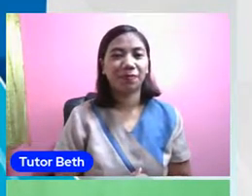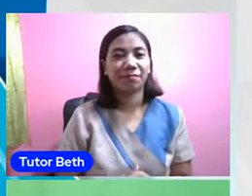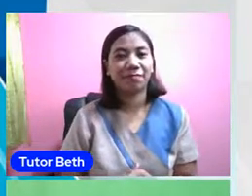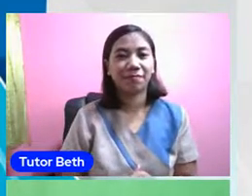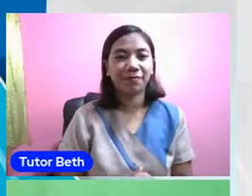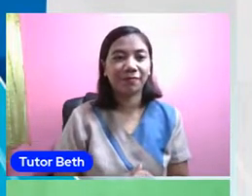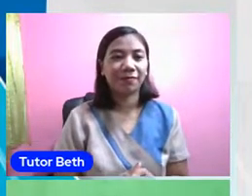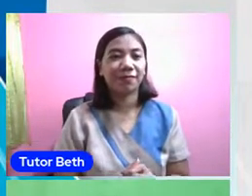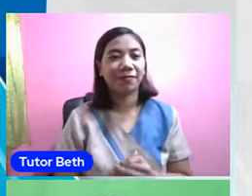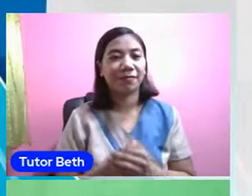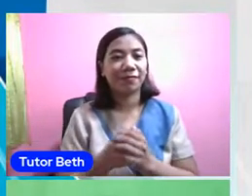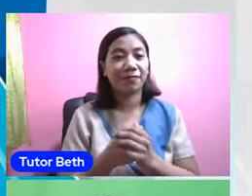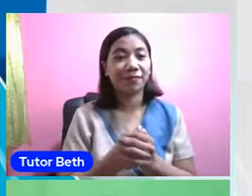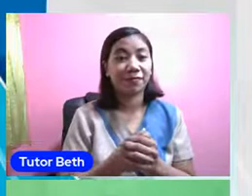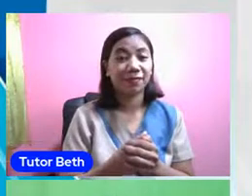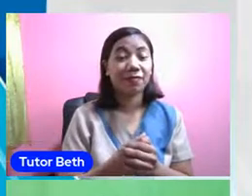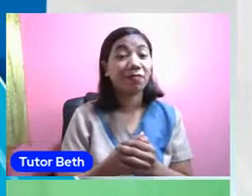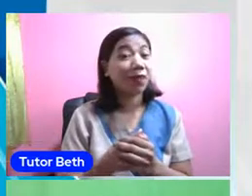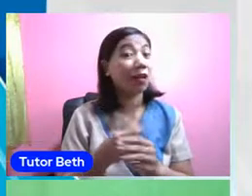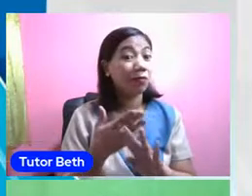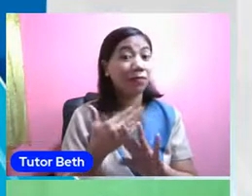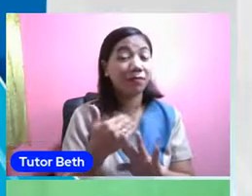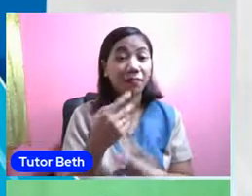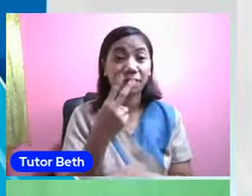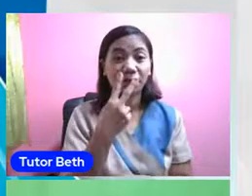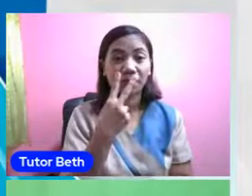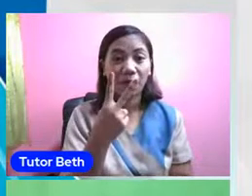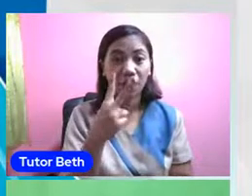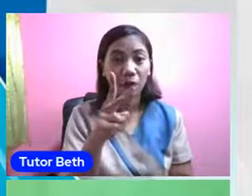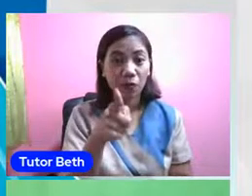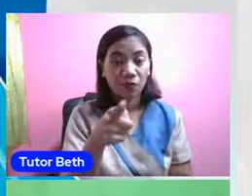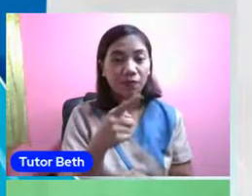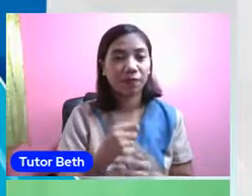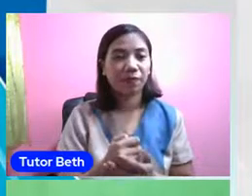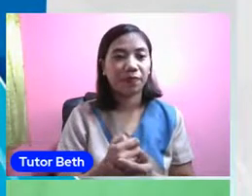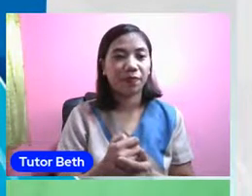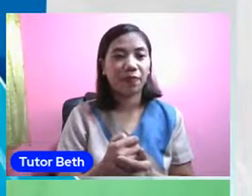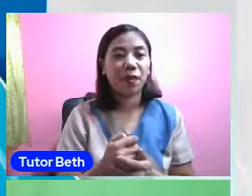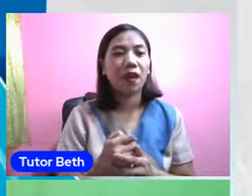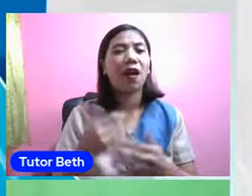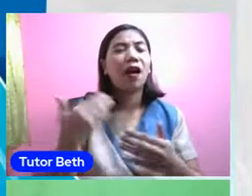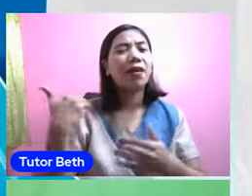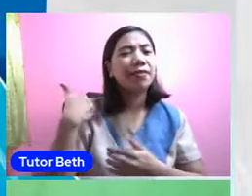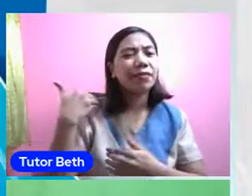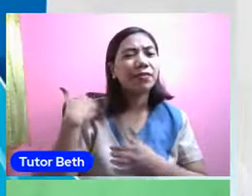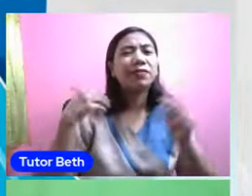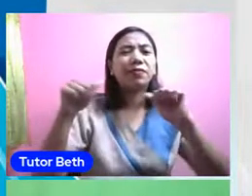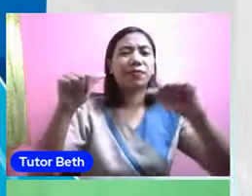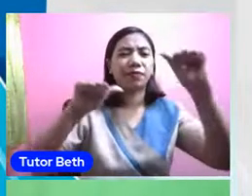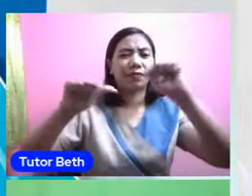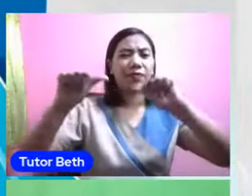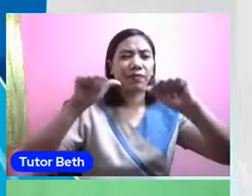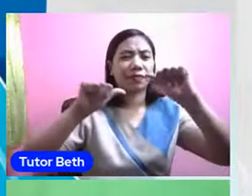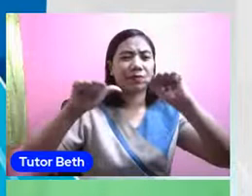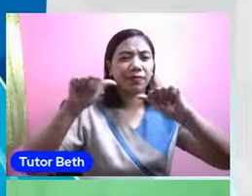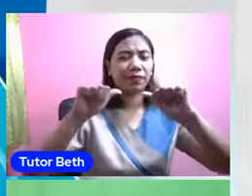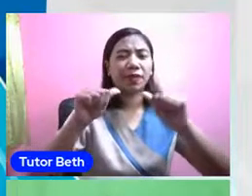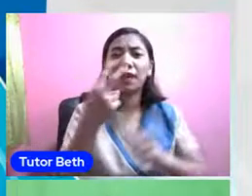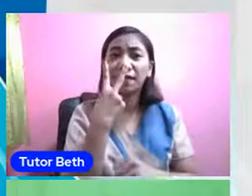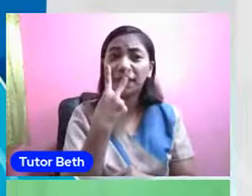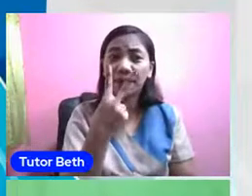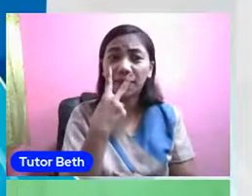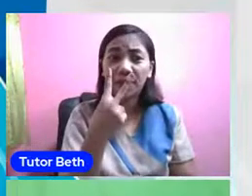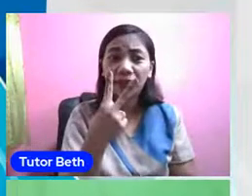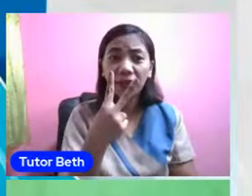Okay. Pero bago yan, magkakaroon muna tayo ng mga kasanayan. Itong mga kasanayan na ito, titignan natin